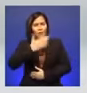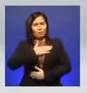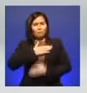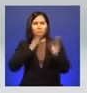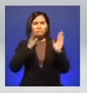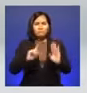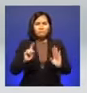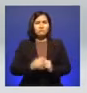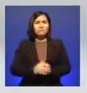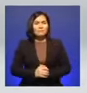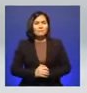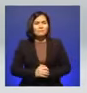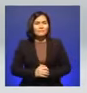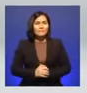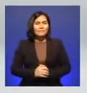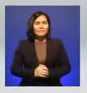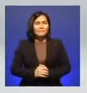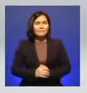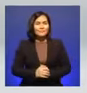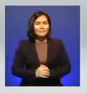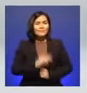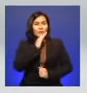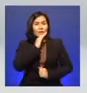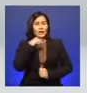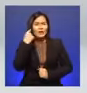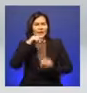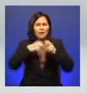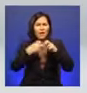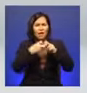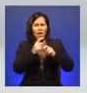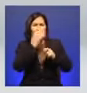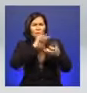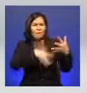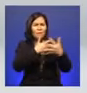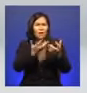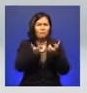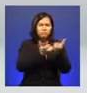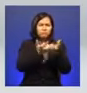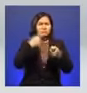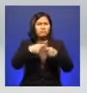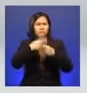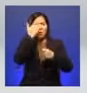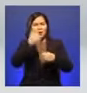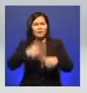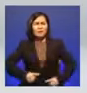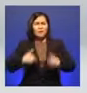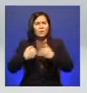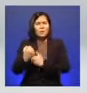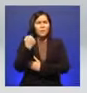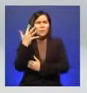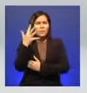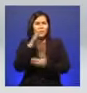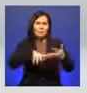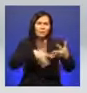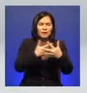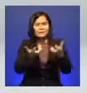อไปคือคนที่เราอาจจะไม่สามารถวางแผนได้เนี่ยเพราะว่ามันไม่มีความมั่นคงใดๆในชีวิตเลยการวางแผนมันก็จะยากไปหมดเลย